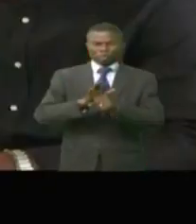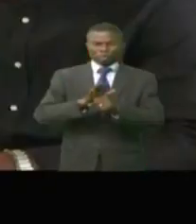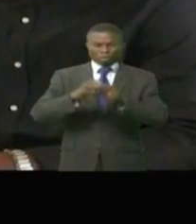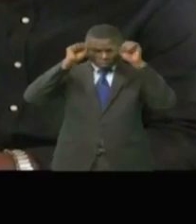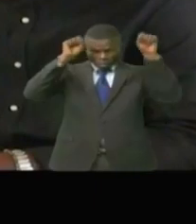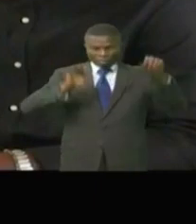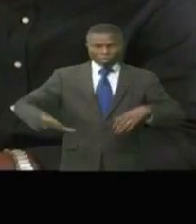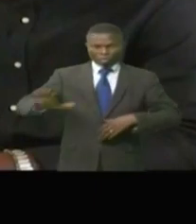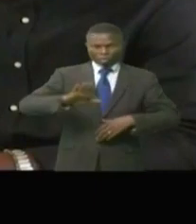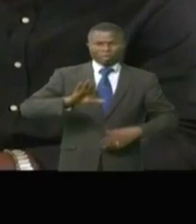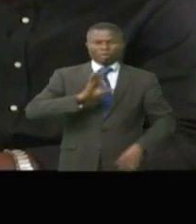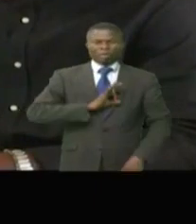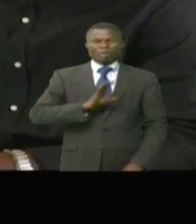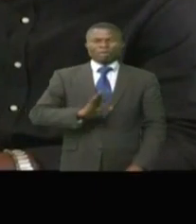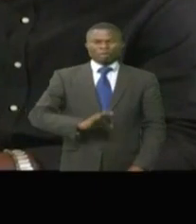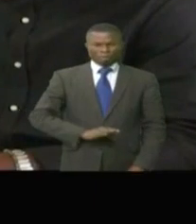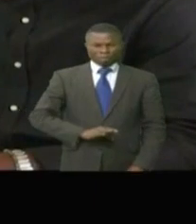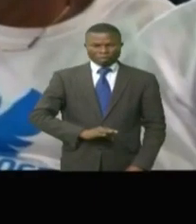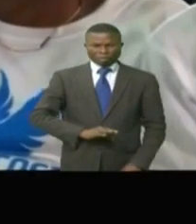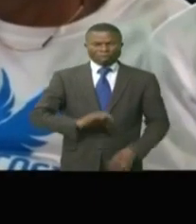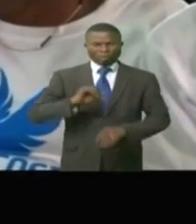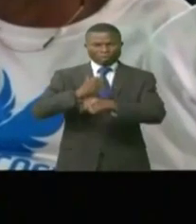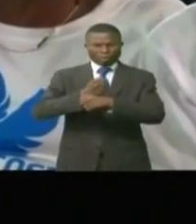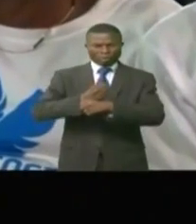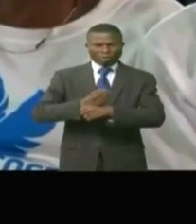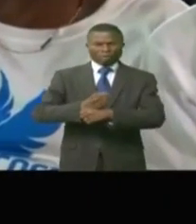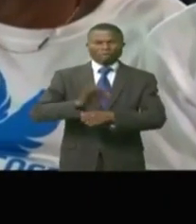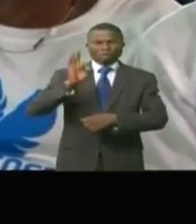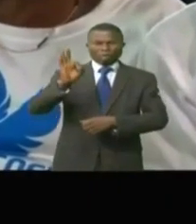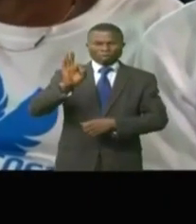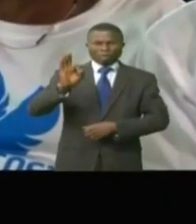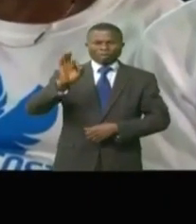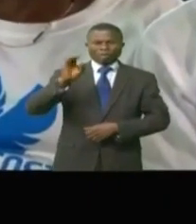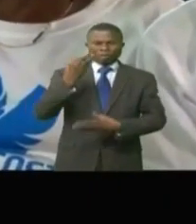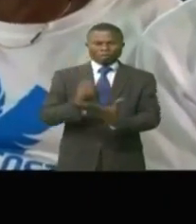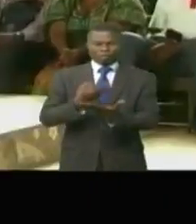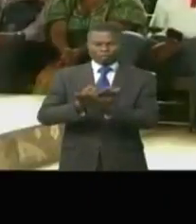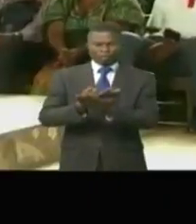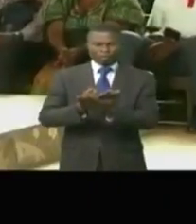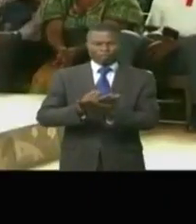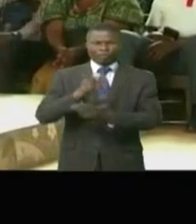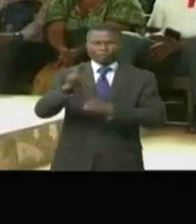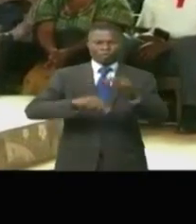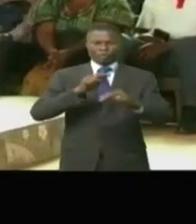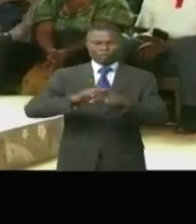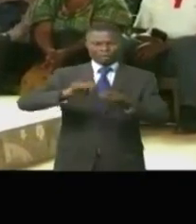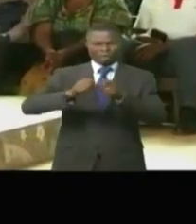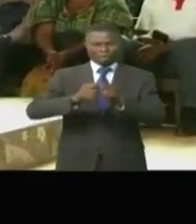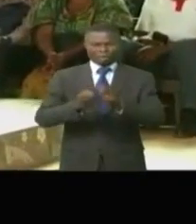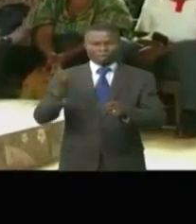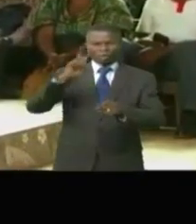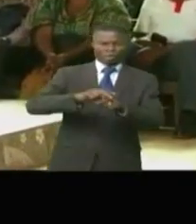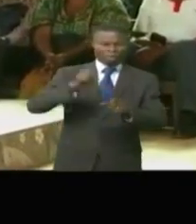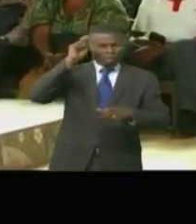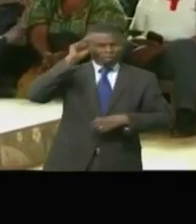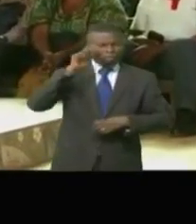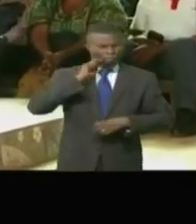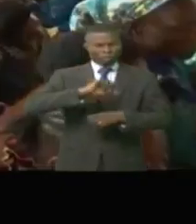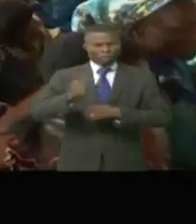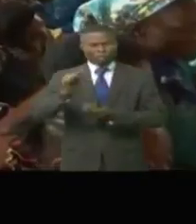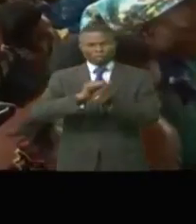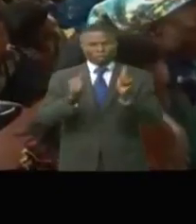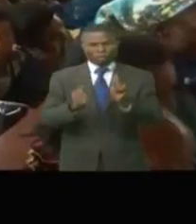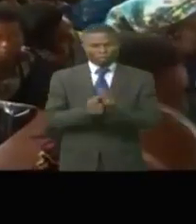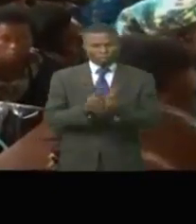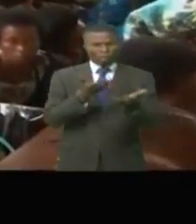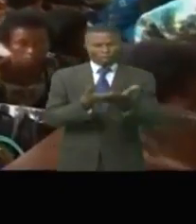de la République, Félix Tshisekedi, en créant le Fonds AREV, le Fonds national des réparations des victimes sexuelles et autres violences dues aux événements de